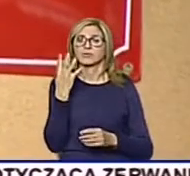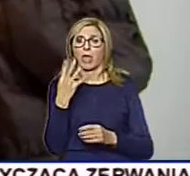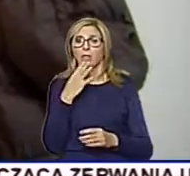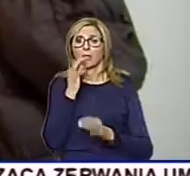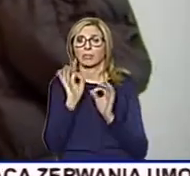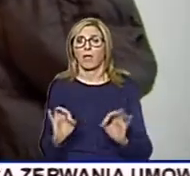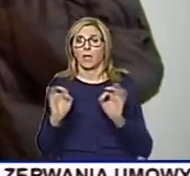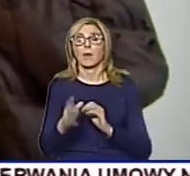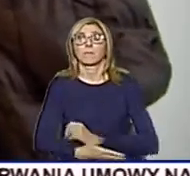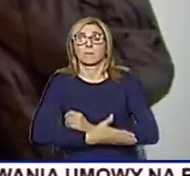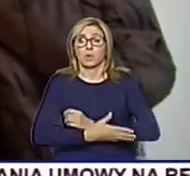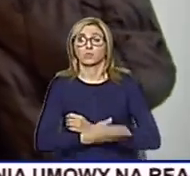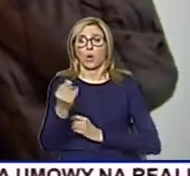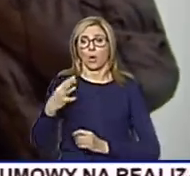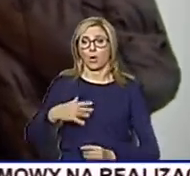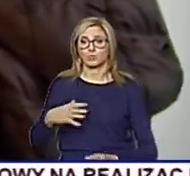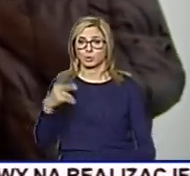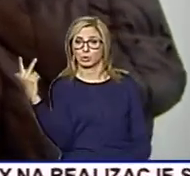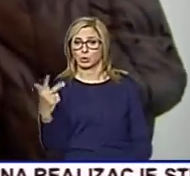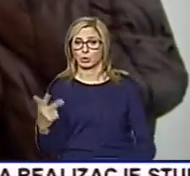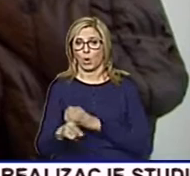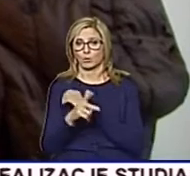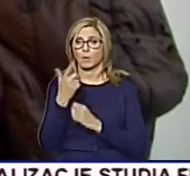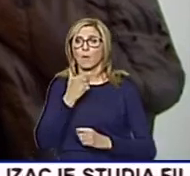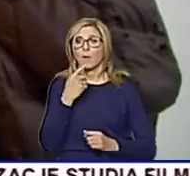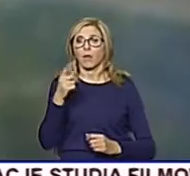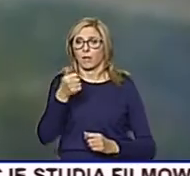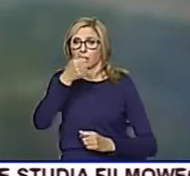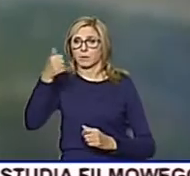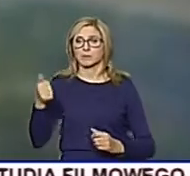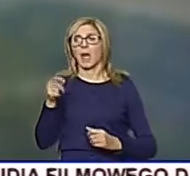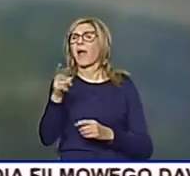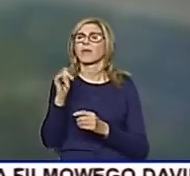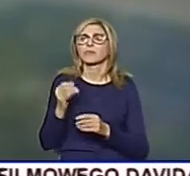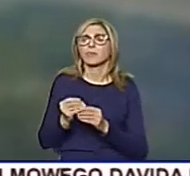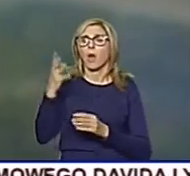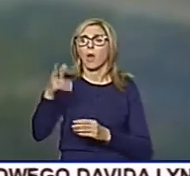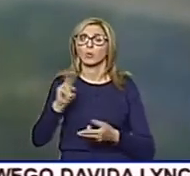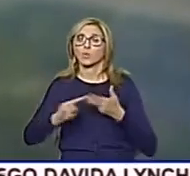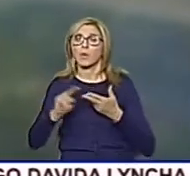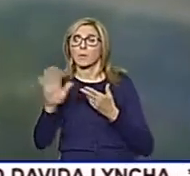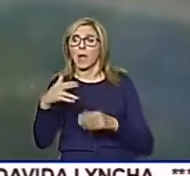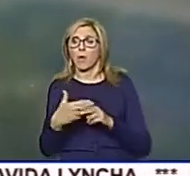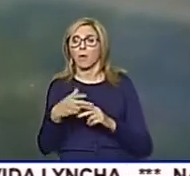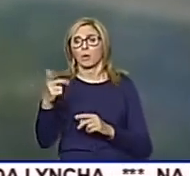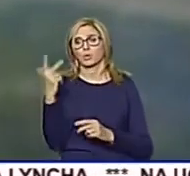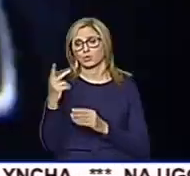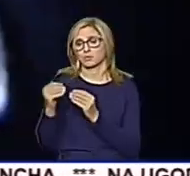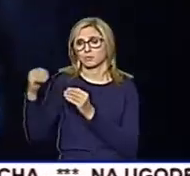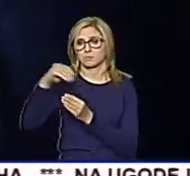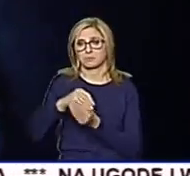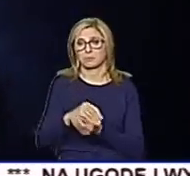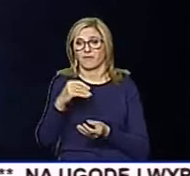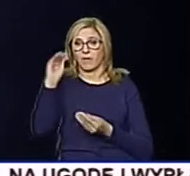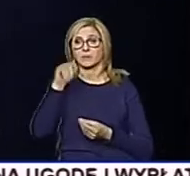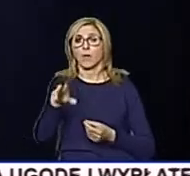diety. Podstawowa kosztuje 3,80 zł na dzień. Najdroższa dla cukrzyków o 3 zł więcej.